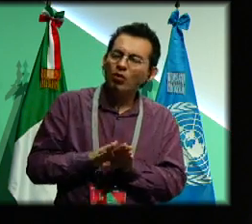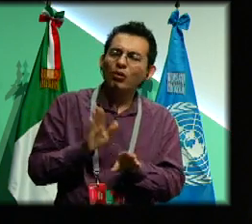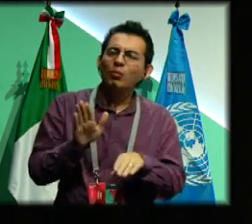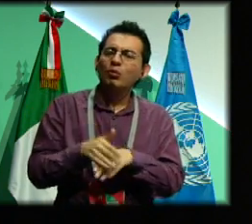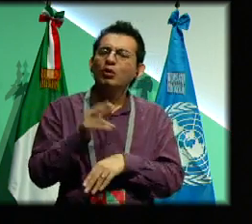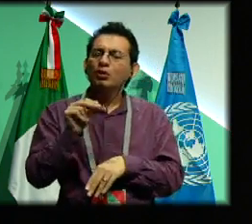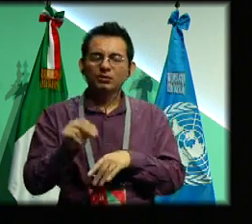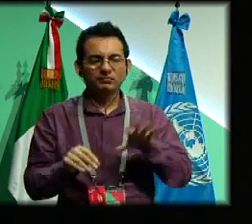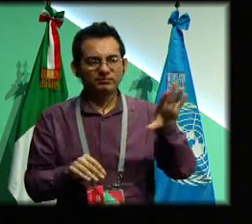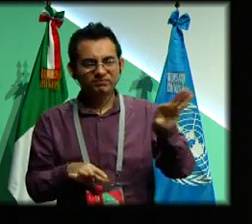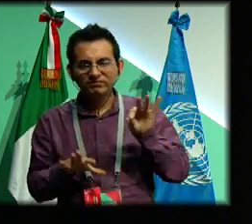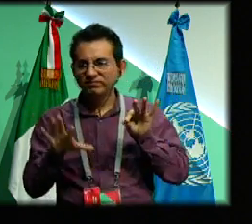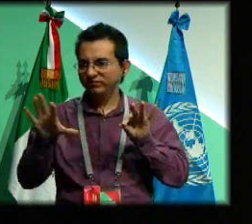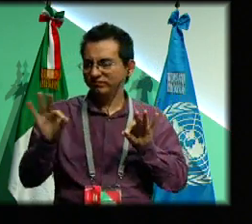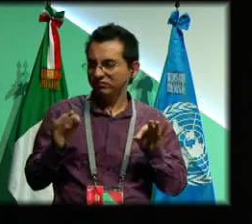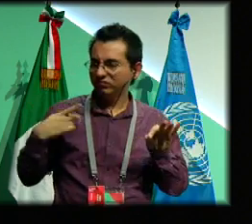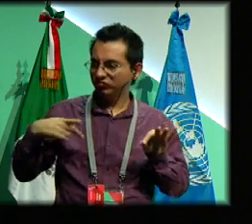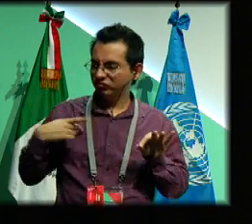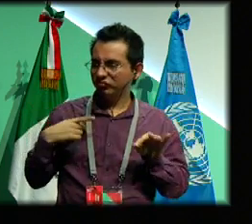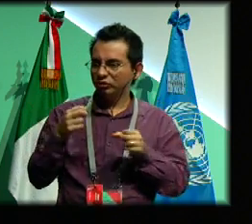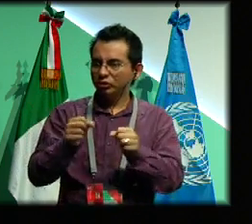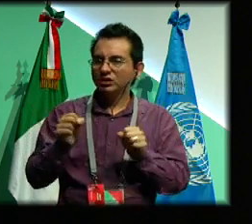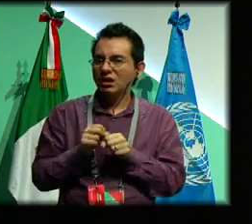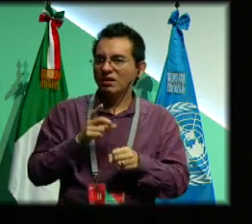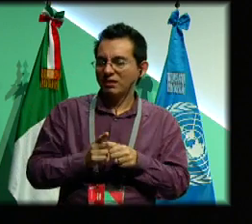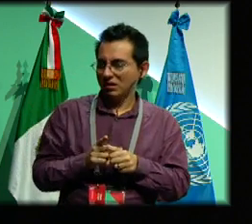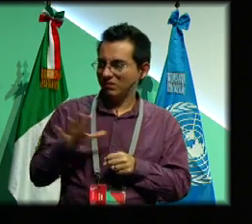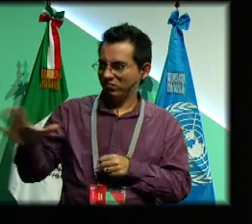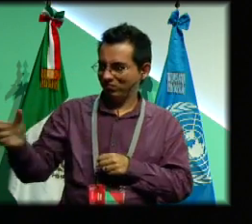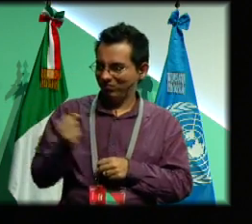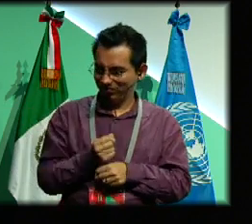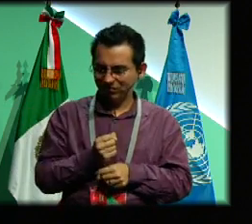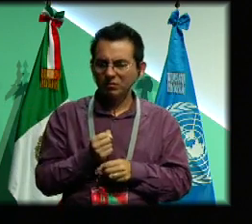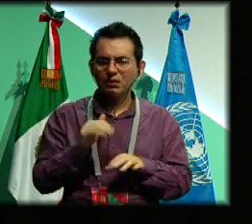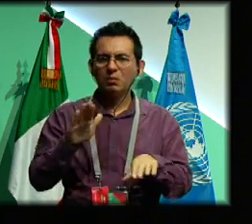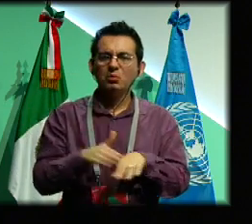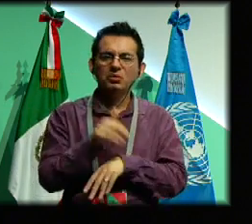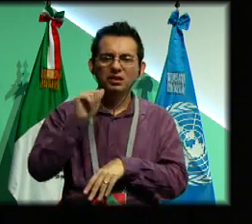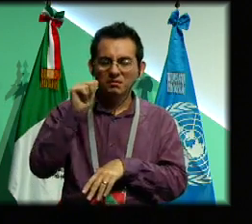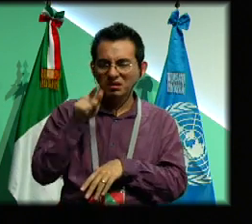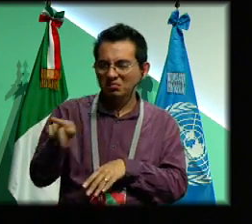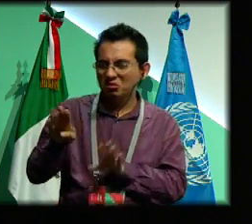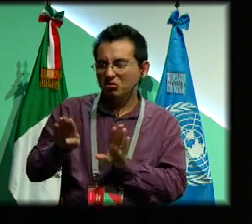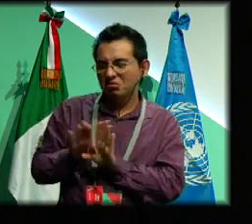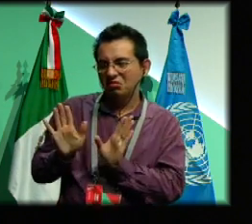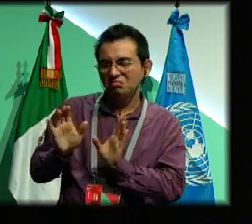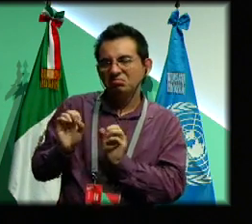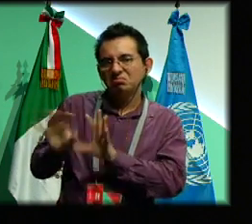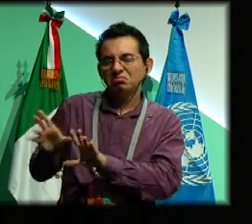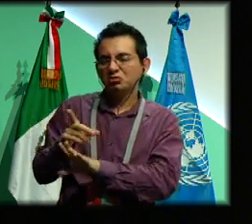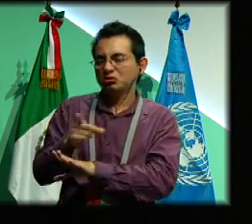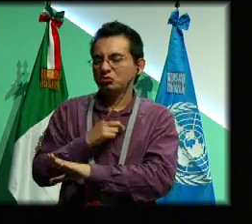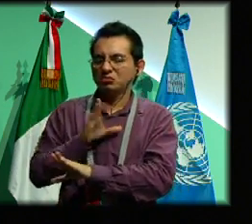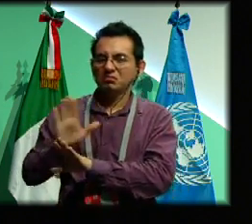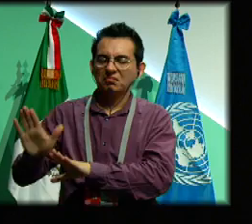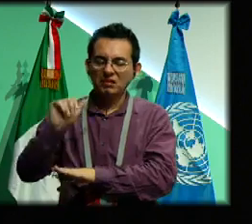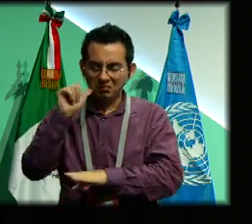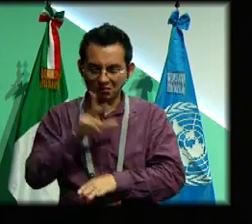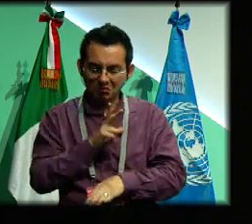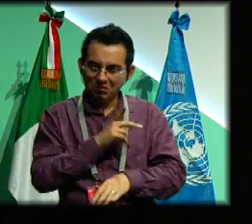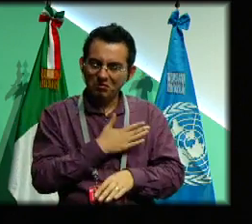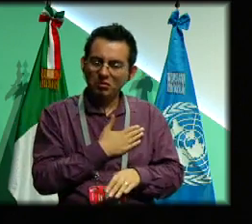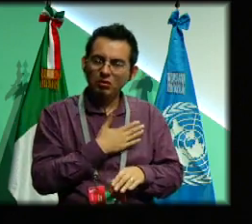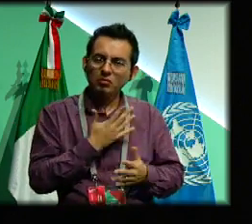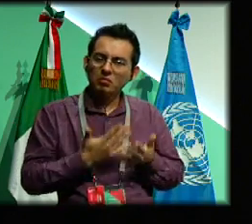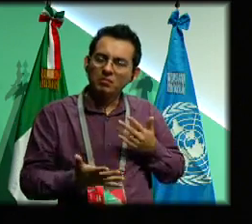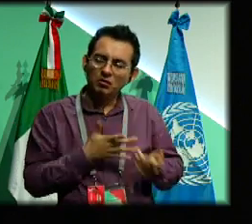pas la société civile, les différentes parties prenantes? Pourquoi est-ce que l'on examine tout cela de façon secrète